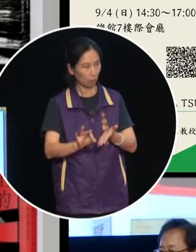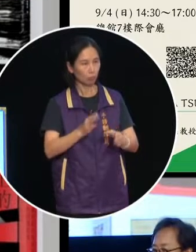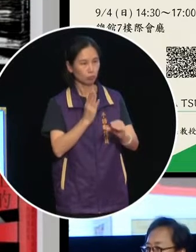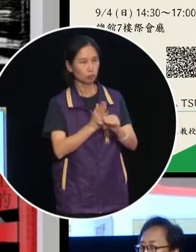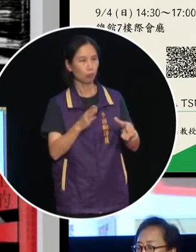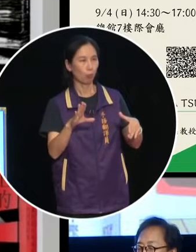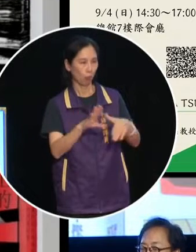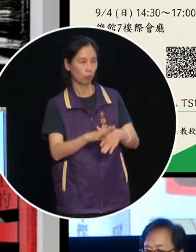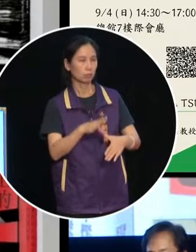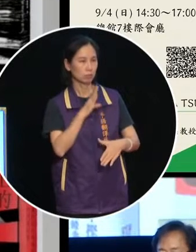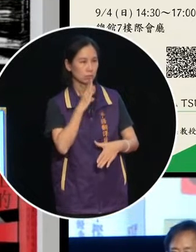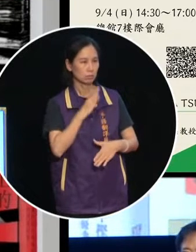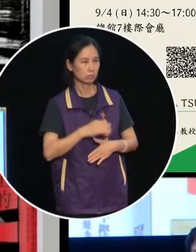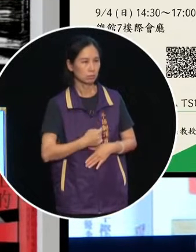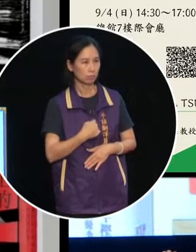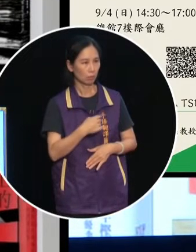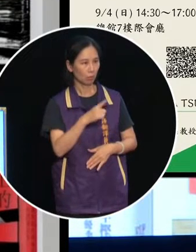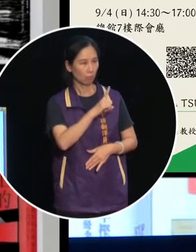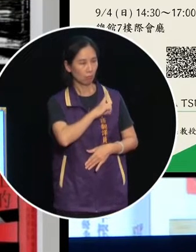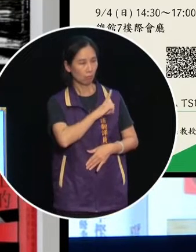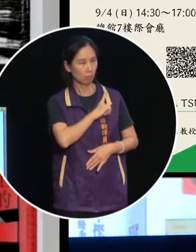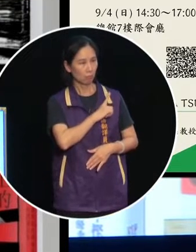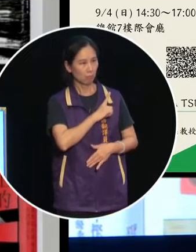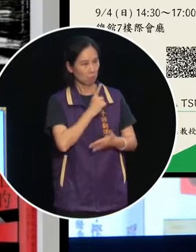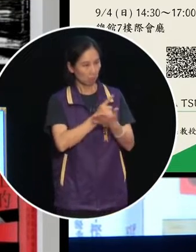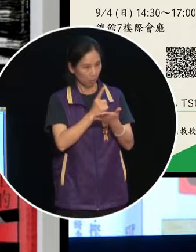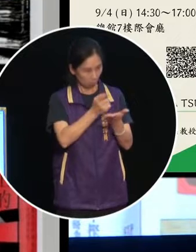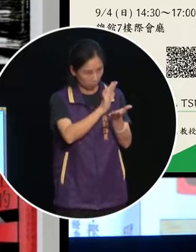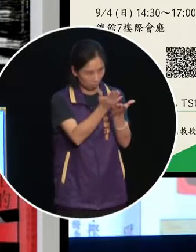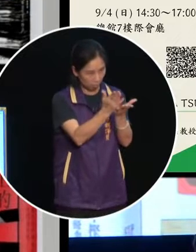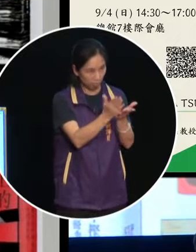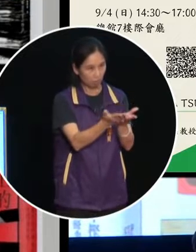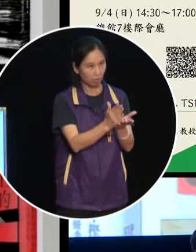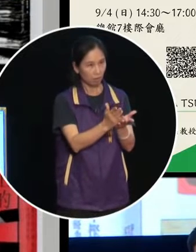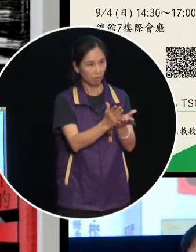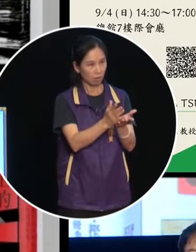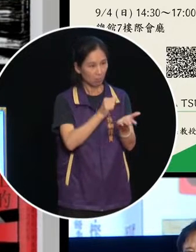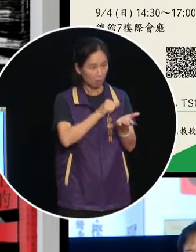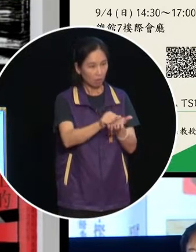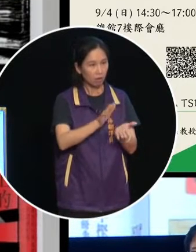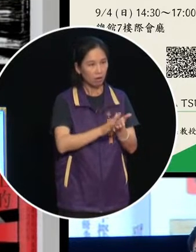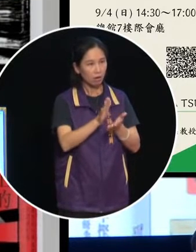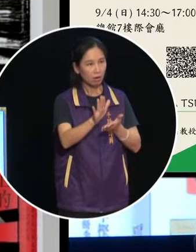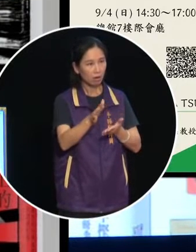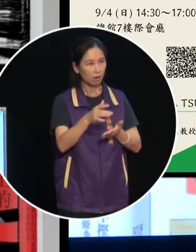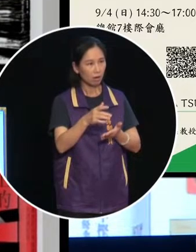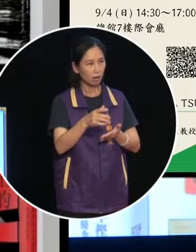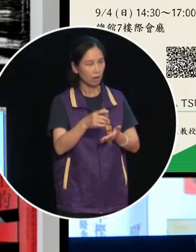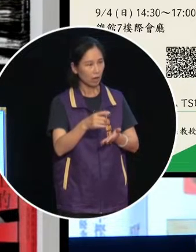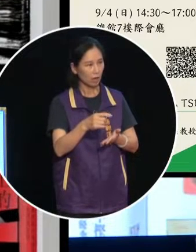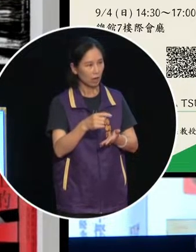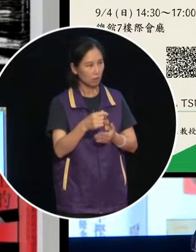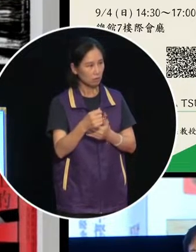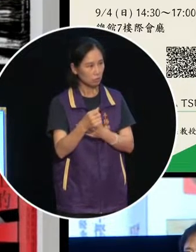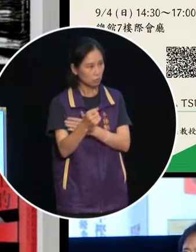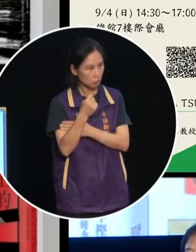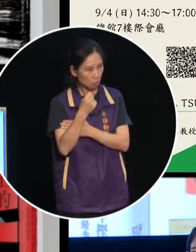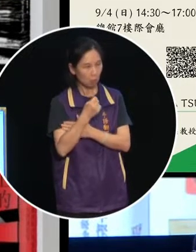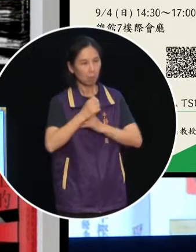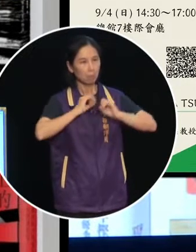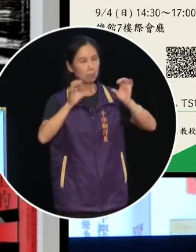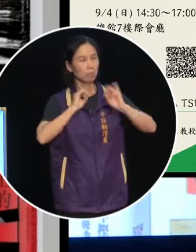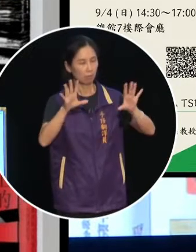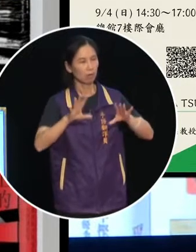文，然后我自己多每一本书出来，尽量来台湾做宣